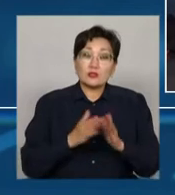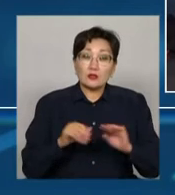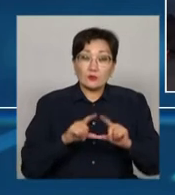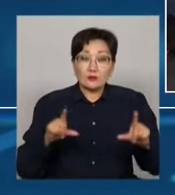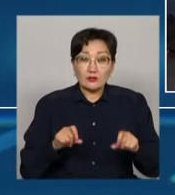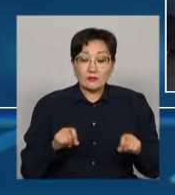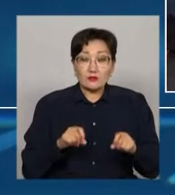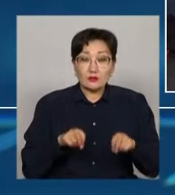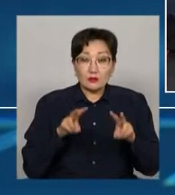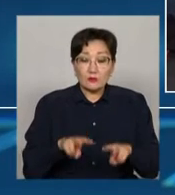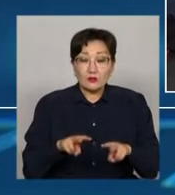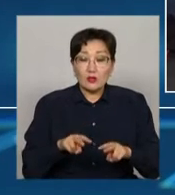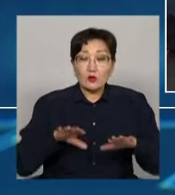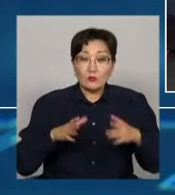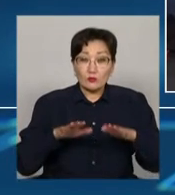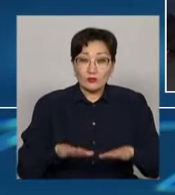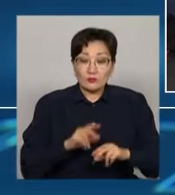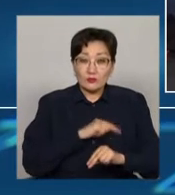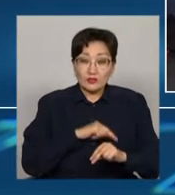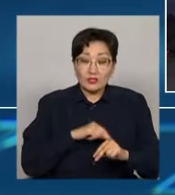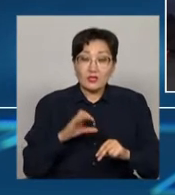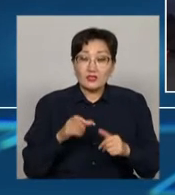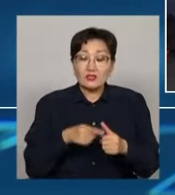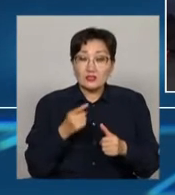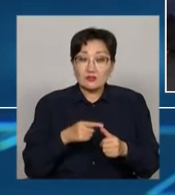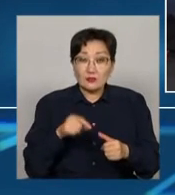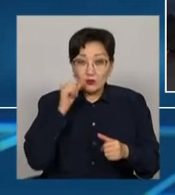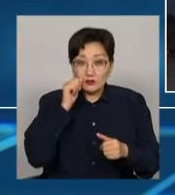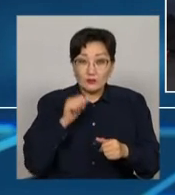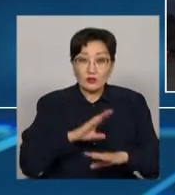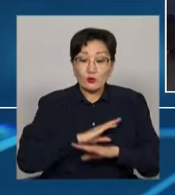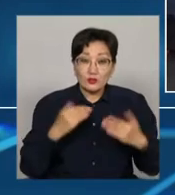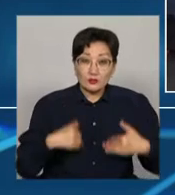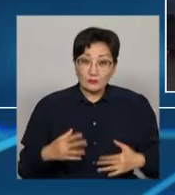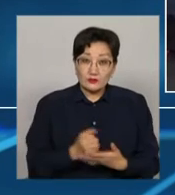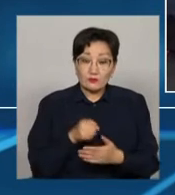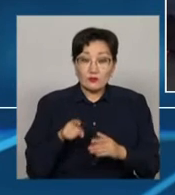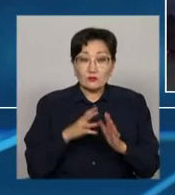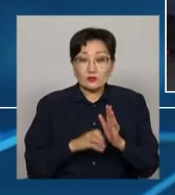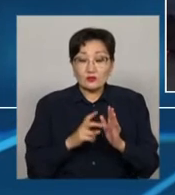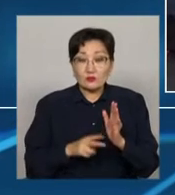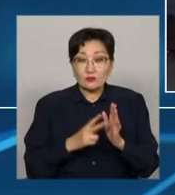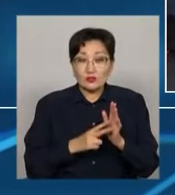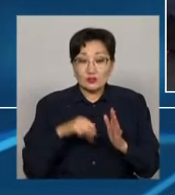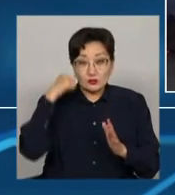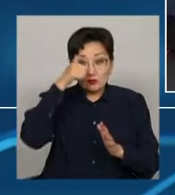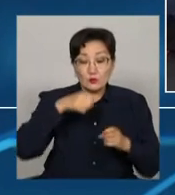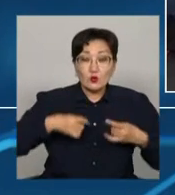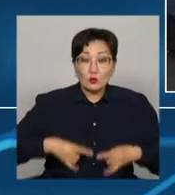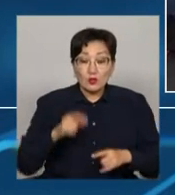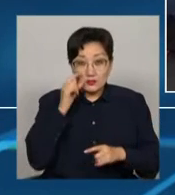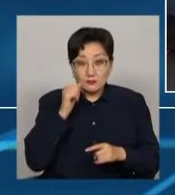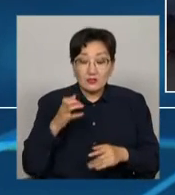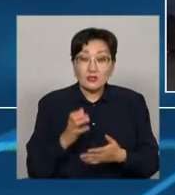оқиға орнындағы жұмысы барысында С есімді азаматтың мәйіті табылды. Кейіннен оның 1977 жылы туған азамат екені